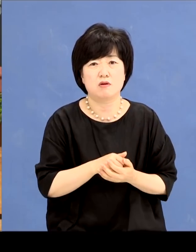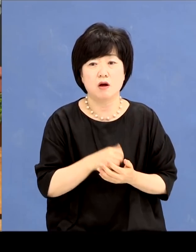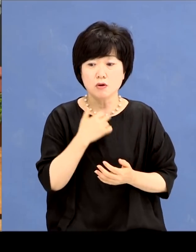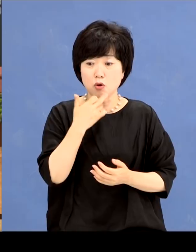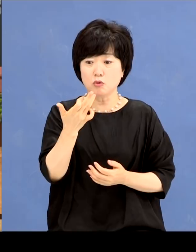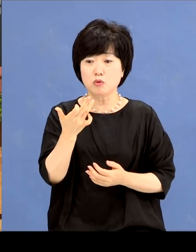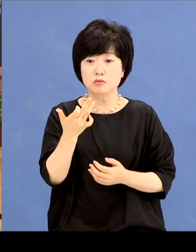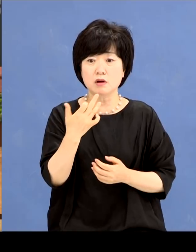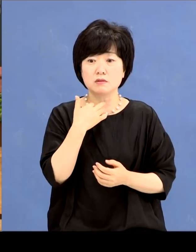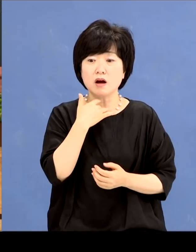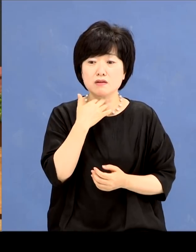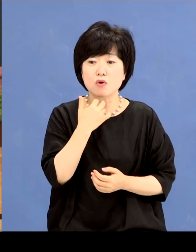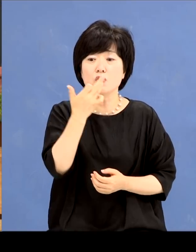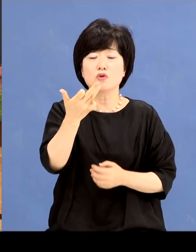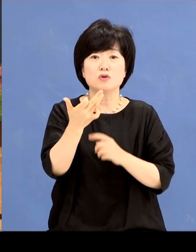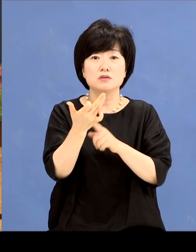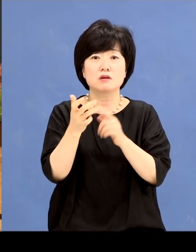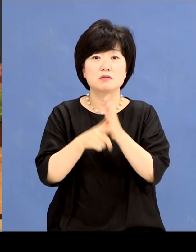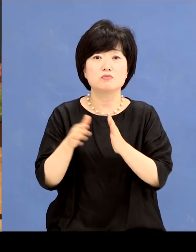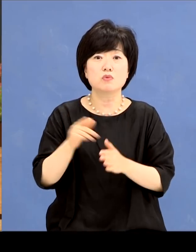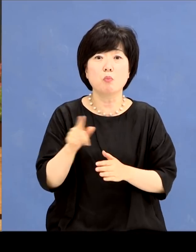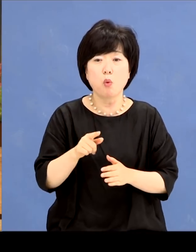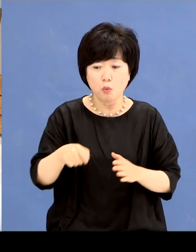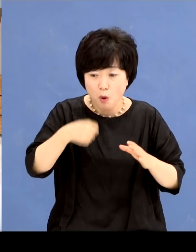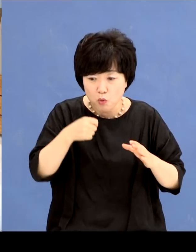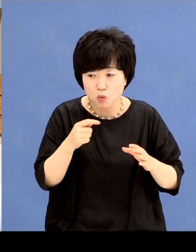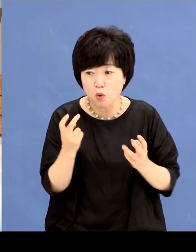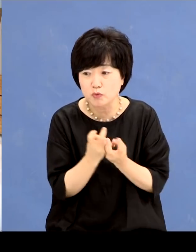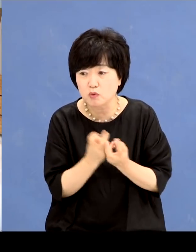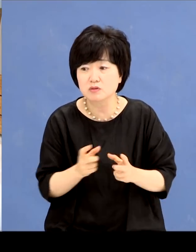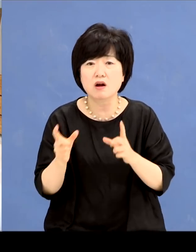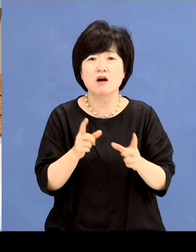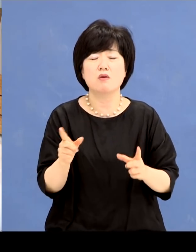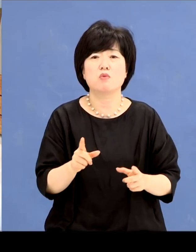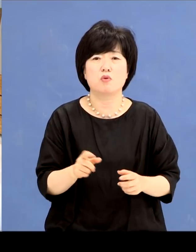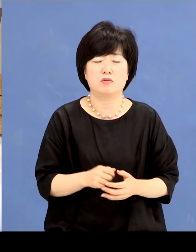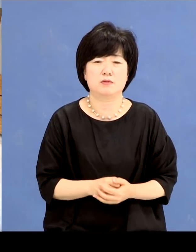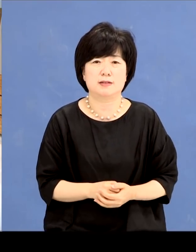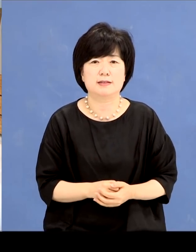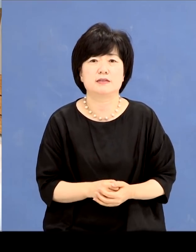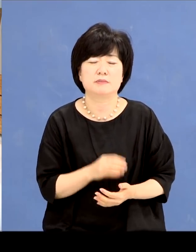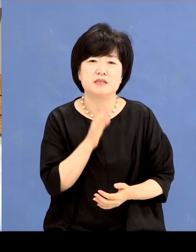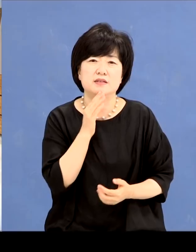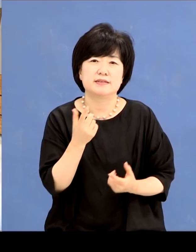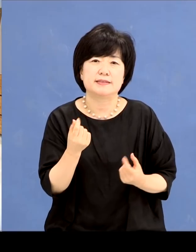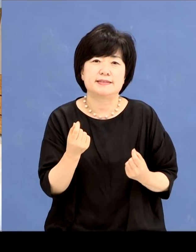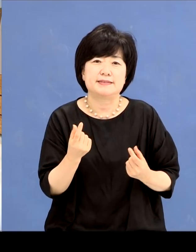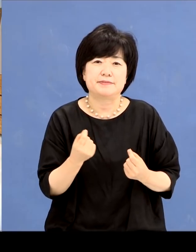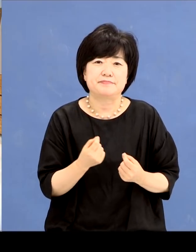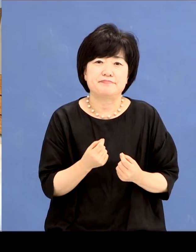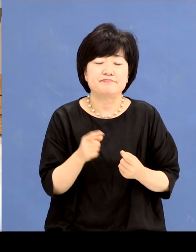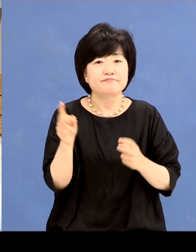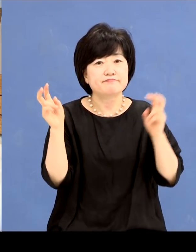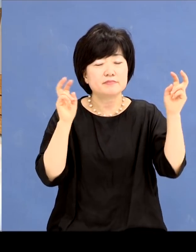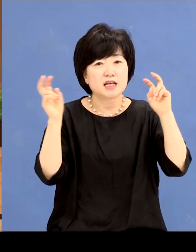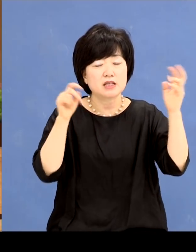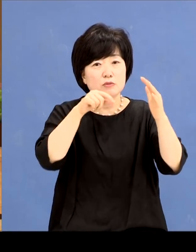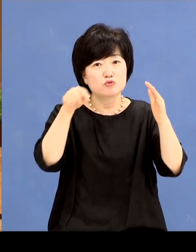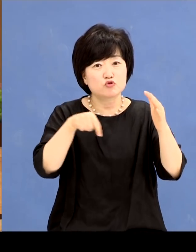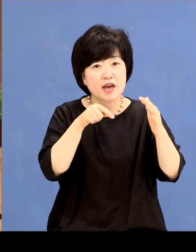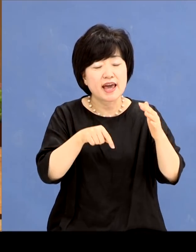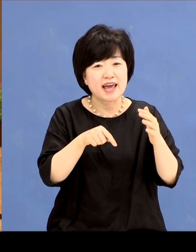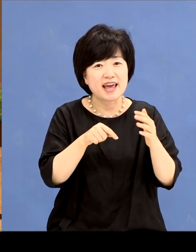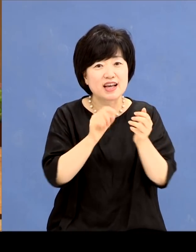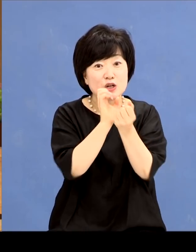문제들 18살 나이 사회 나와서 일단 나오자마자부터 뭘 먹고 뭘 해야 될 거 아니에요. 그러니까요. 그런데 지금 브라더스 키퍼가 그 많은 사업 중에 특히